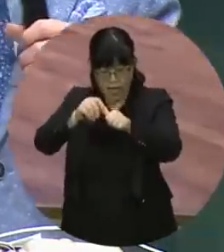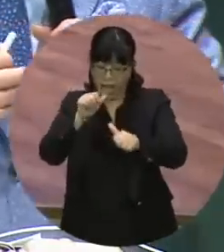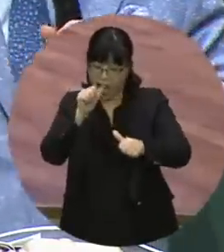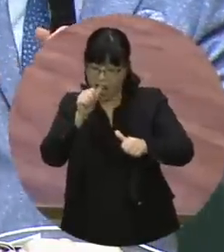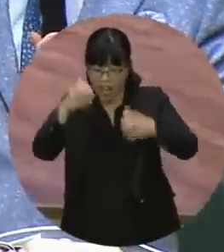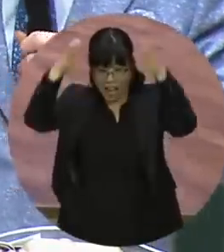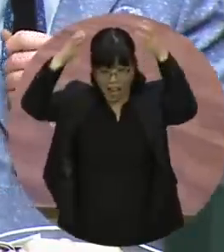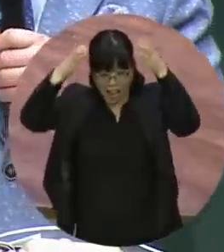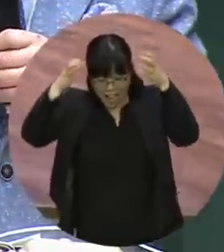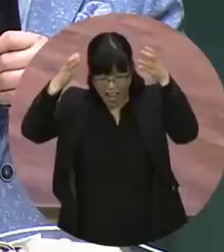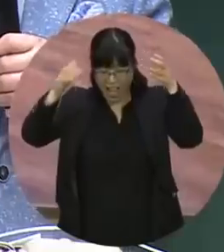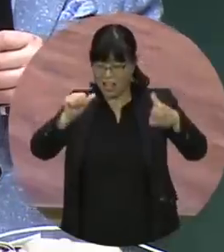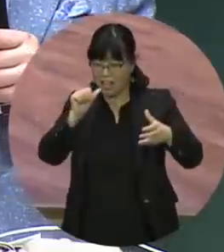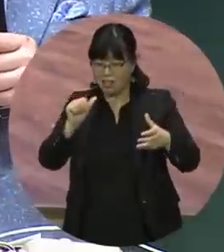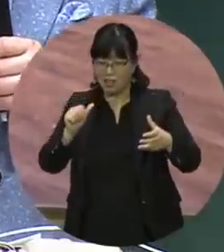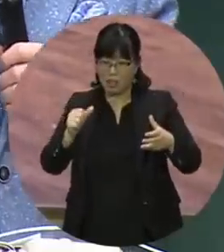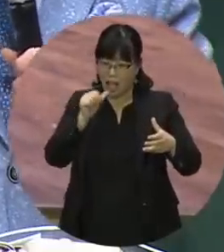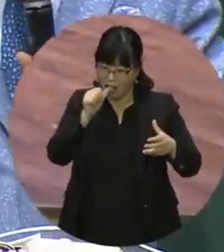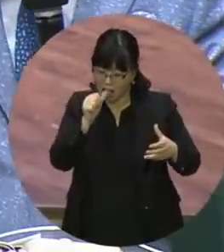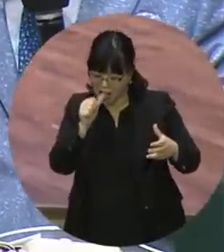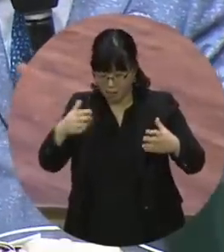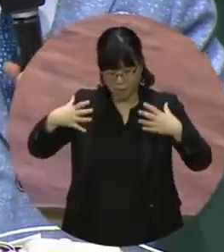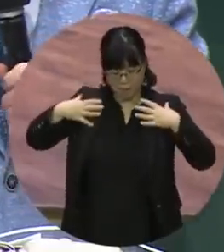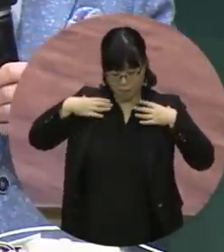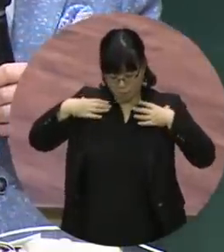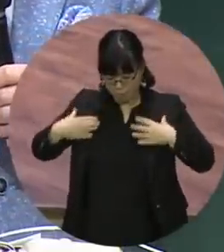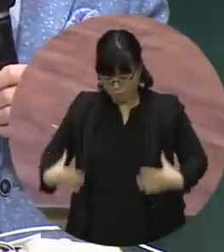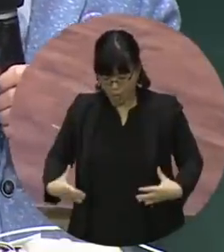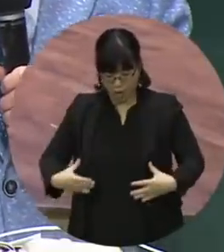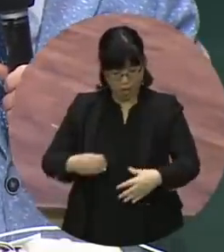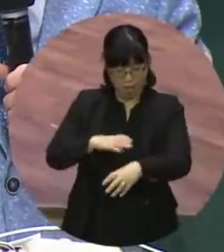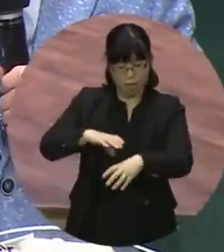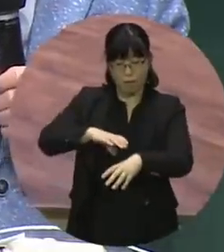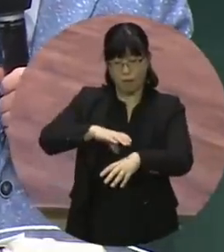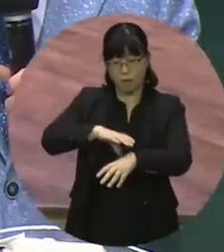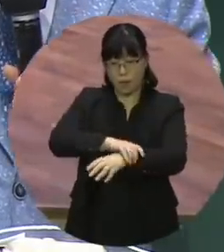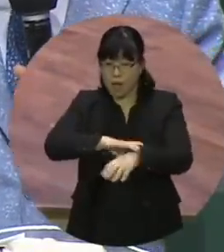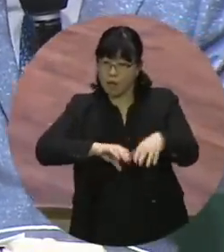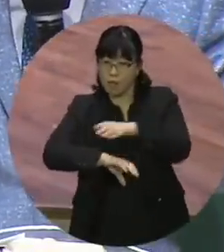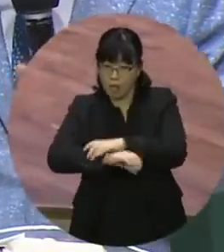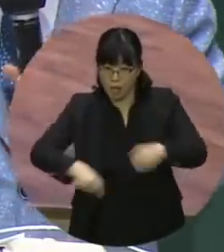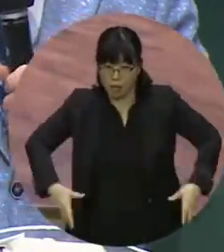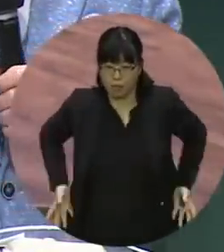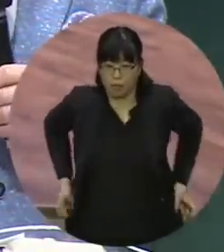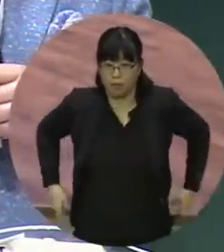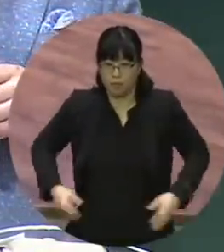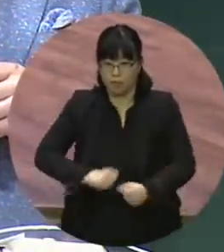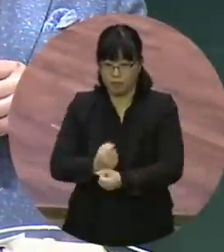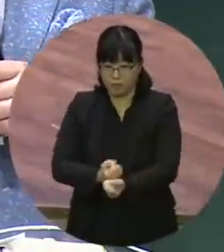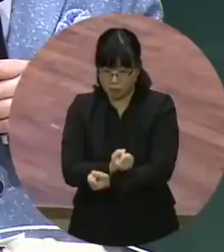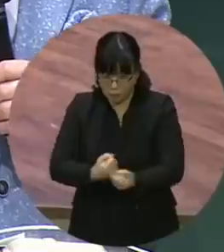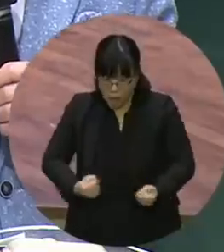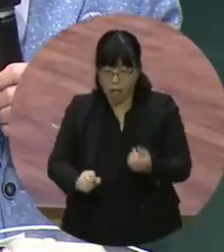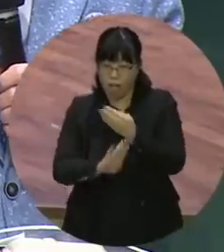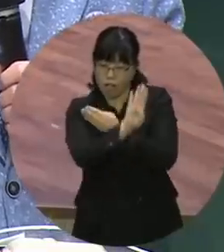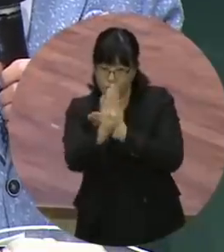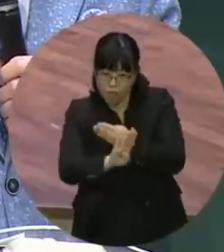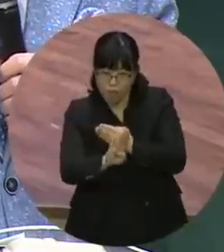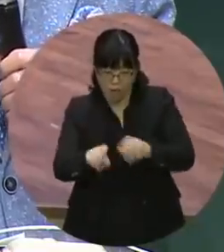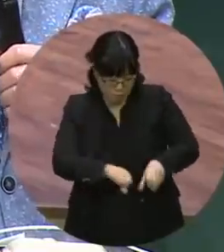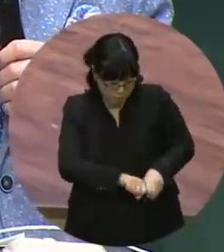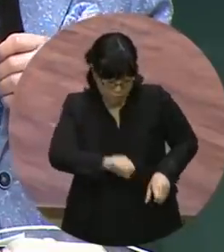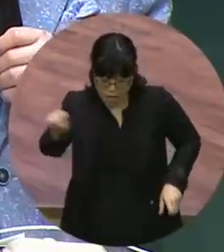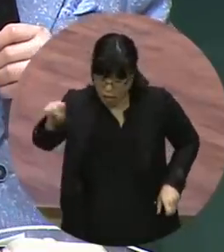의의 흉배를 붙이고 정의의 금으로 싸우는데 영적 싸움을 싸워야 되는데 하나도 무장이 안 돼 있어. 그냥 계속 당하는 거예요.